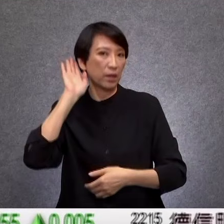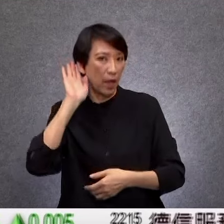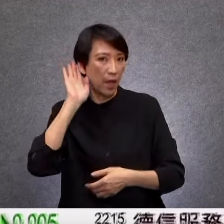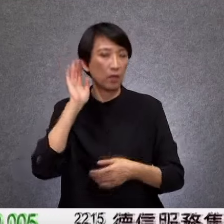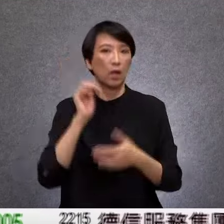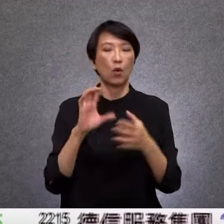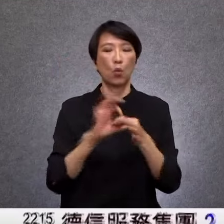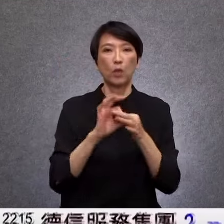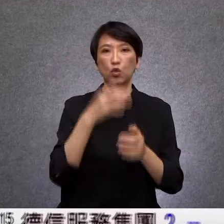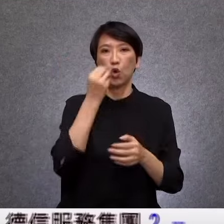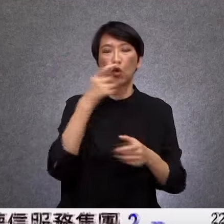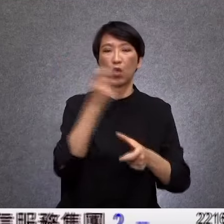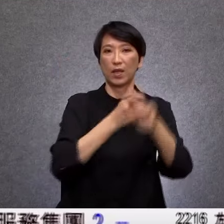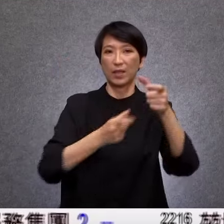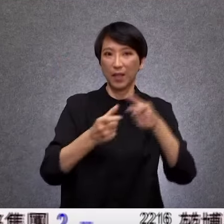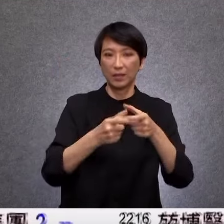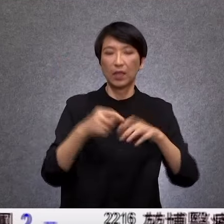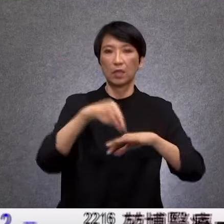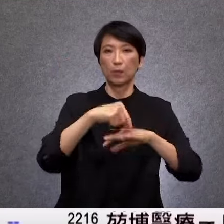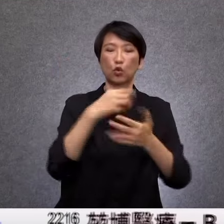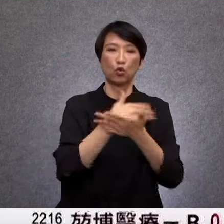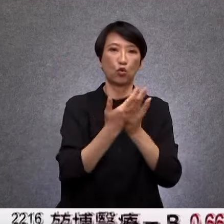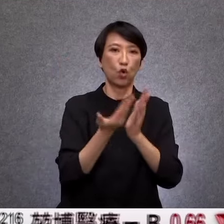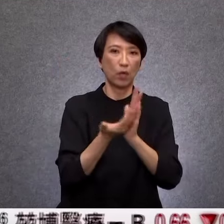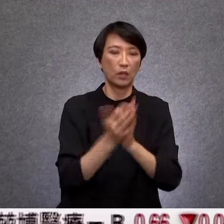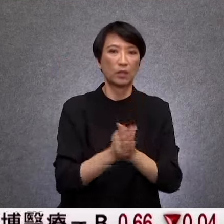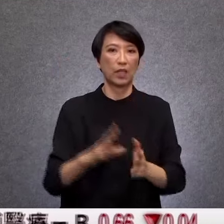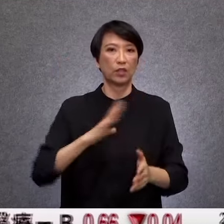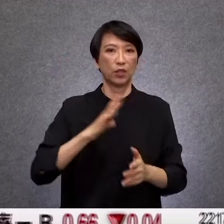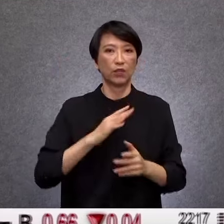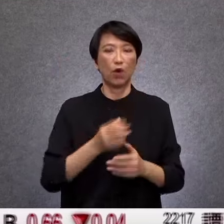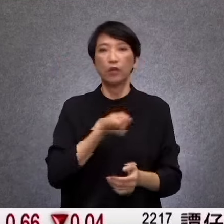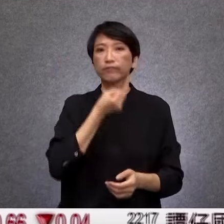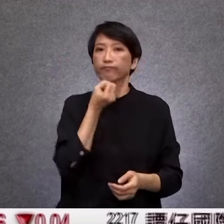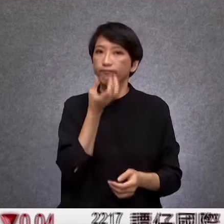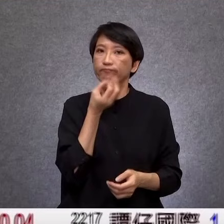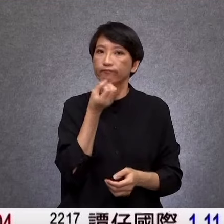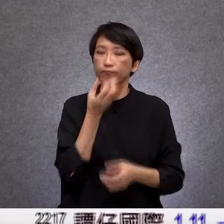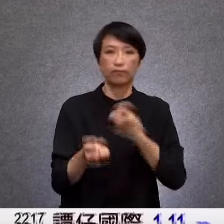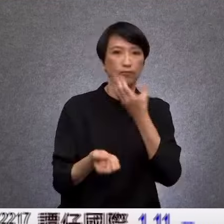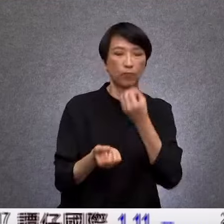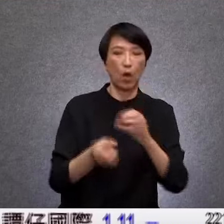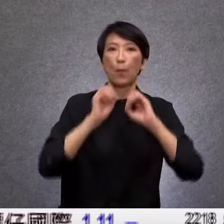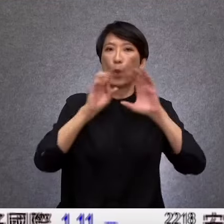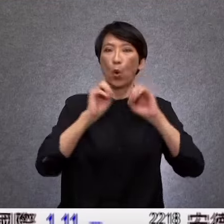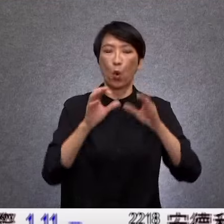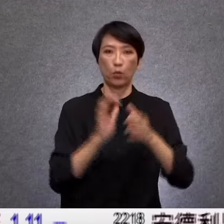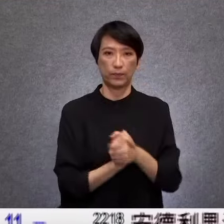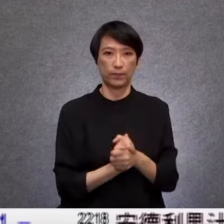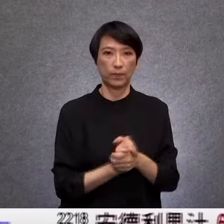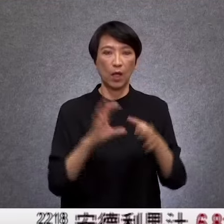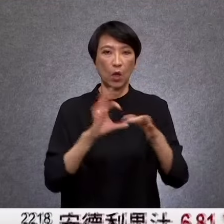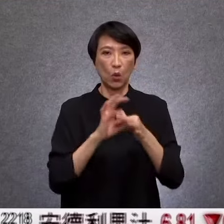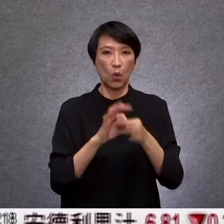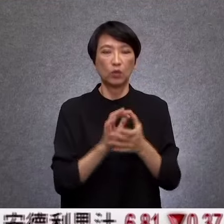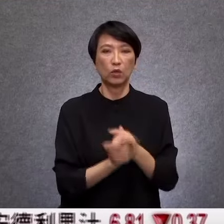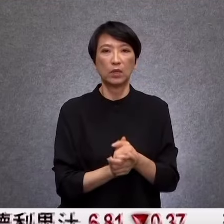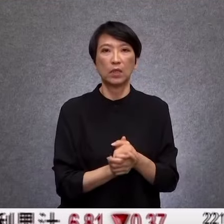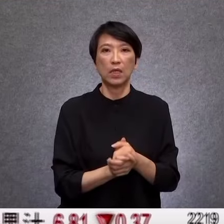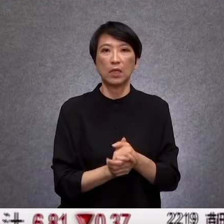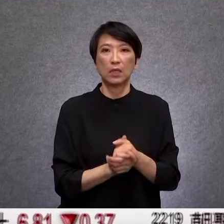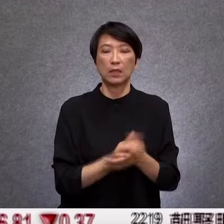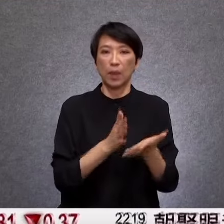兩場裏面咧，都係主要係聽取我哋就住香港嘅經濟啊、金融啊各方面嘅狀況嘅一啲匯報啦。就